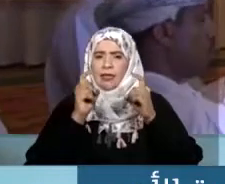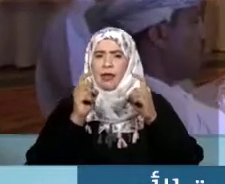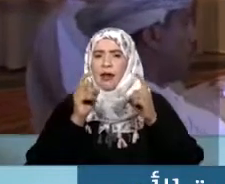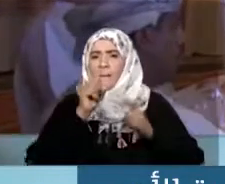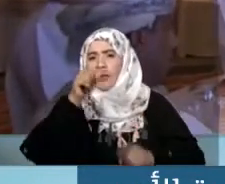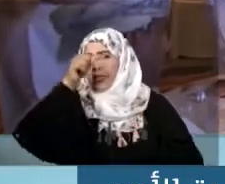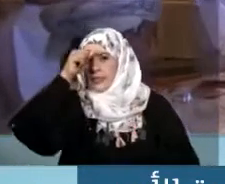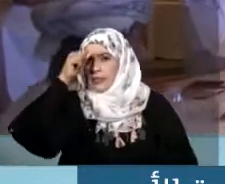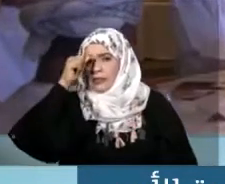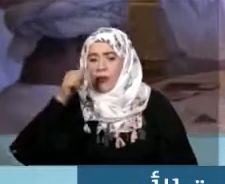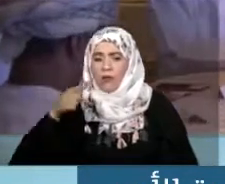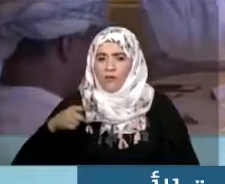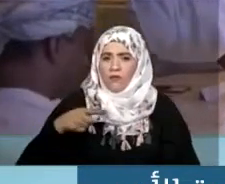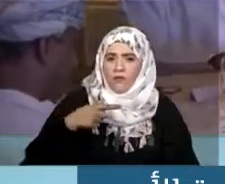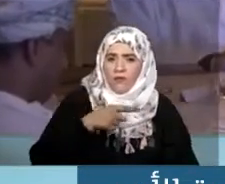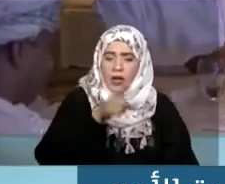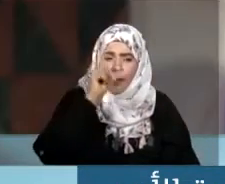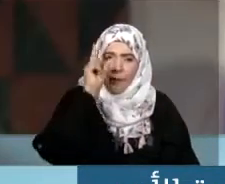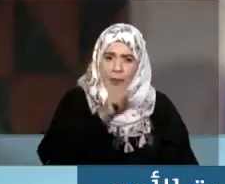ويؤسس